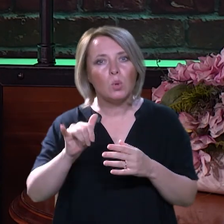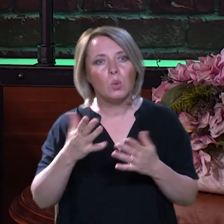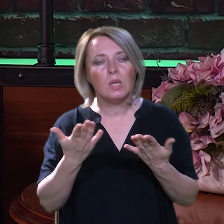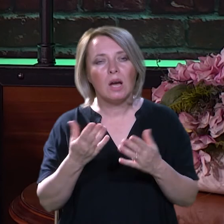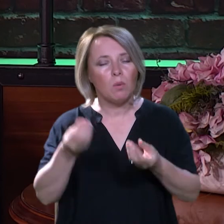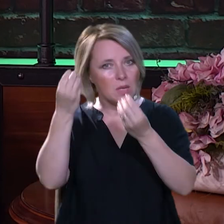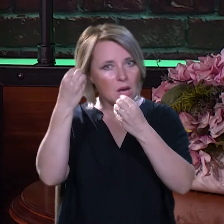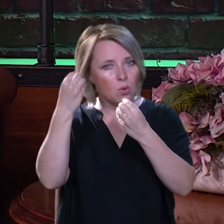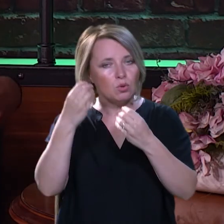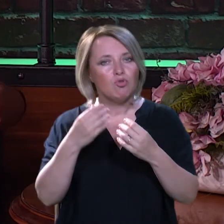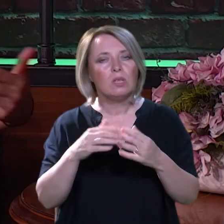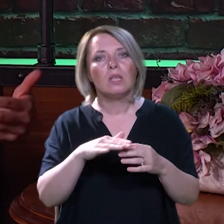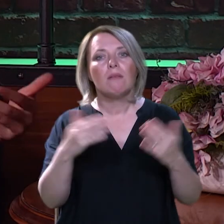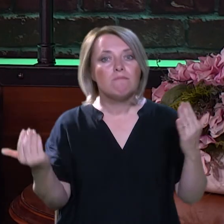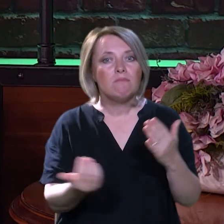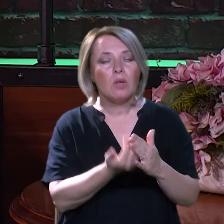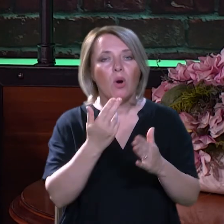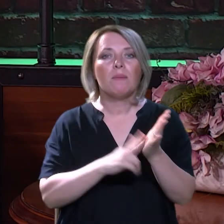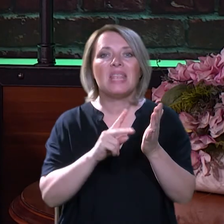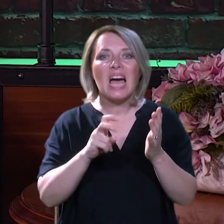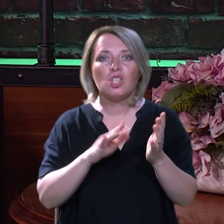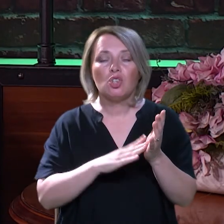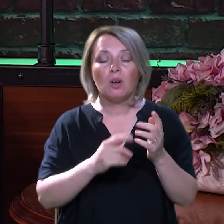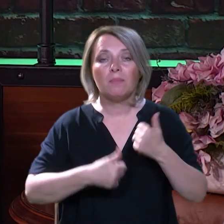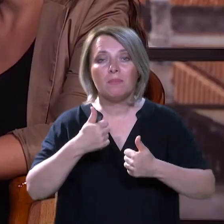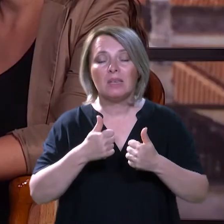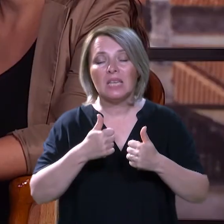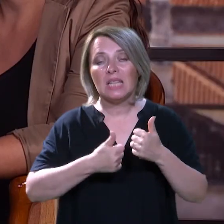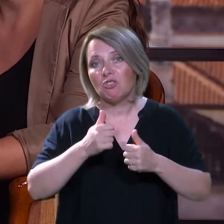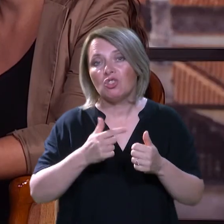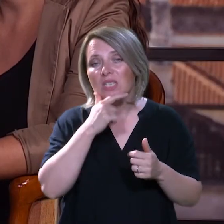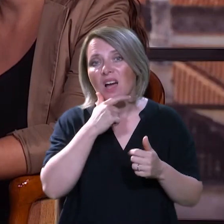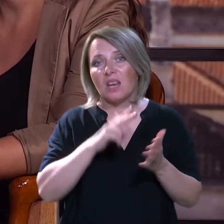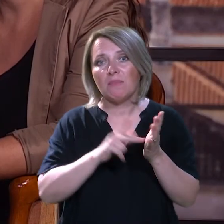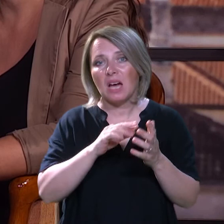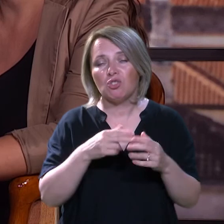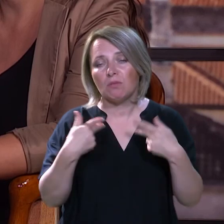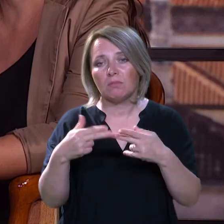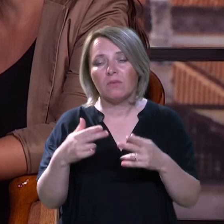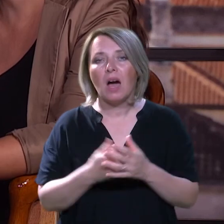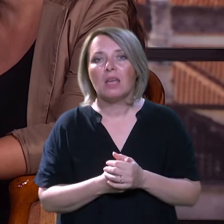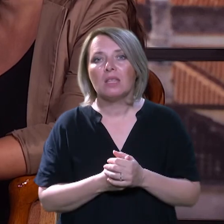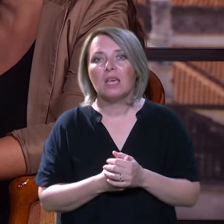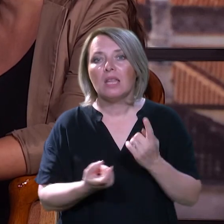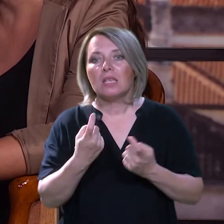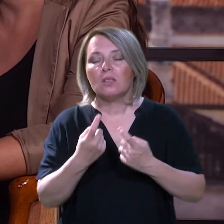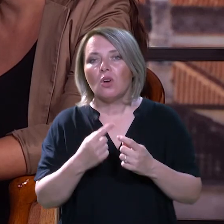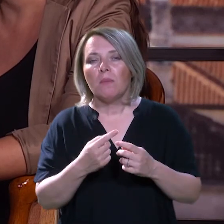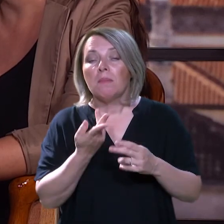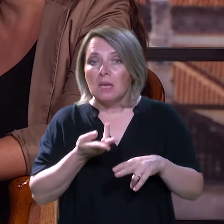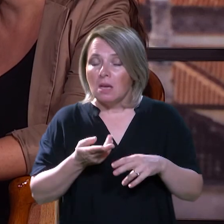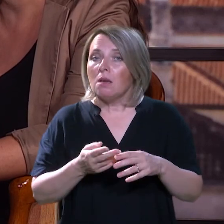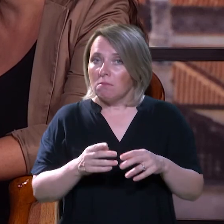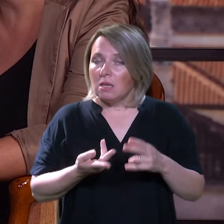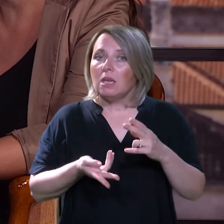novim naučenim putem. Inače će ovim automatskim starim reagirati. I naravno, što ste rekli roditeljima, da što više komuniciraju